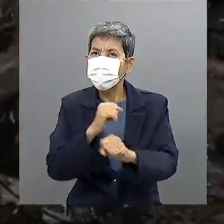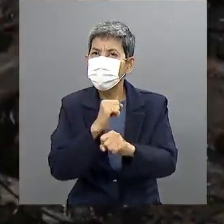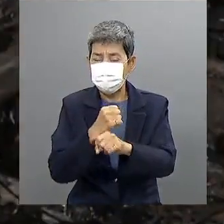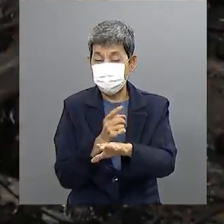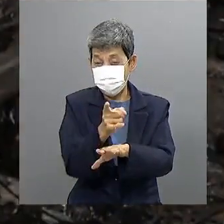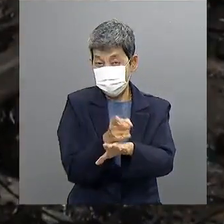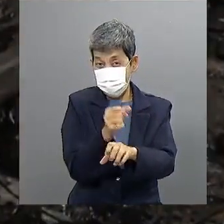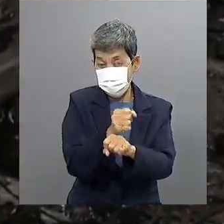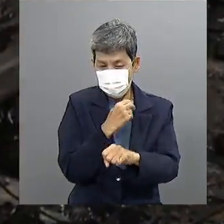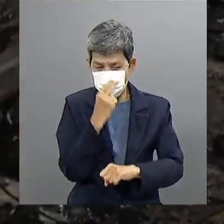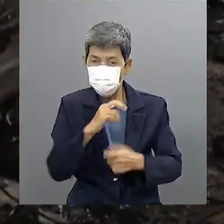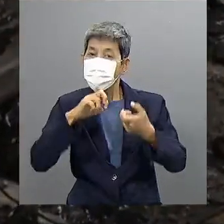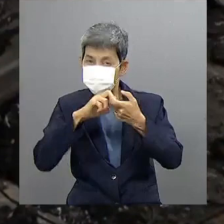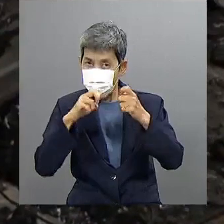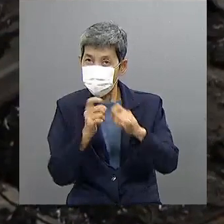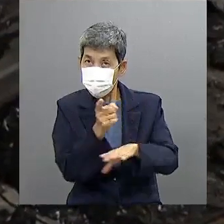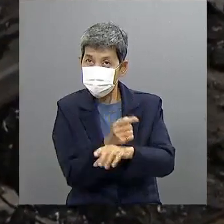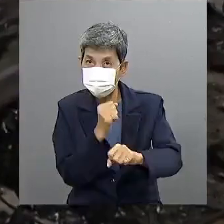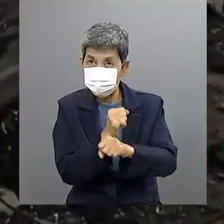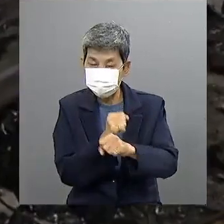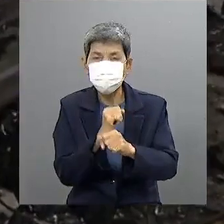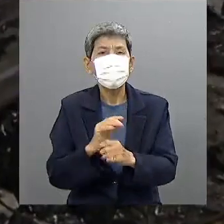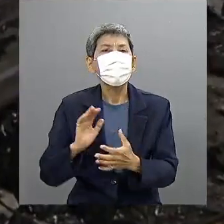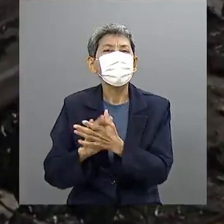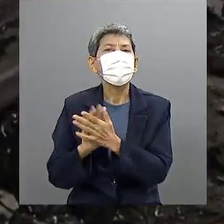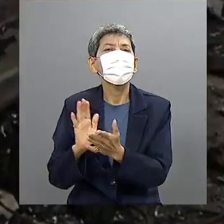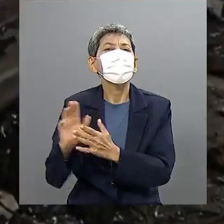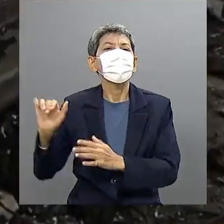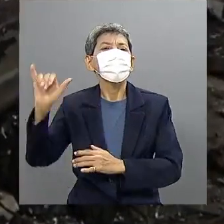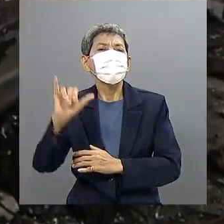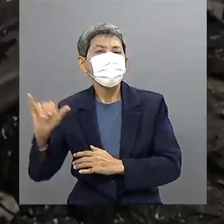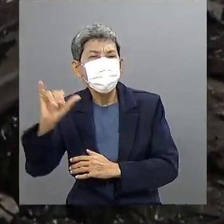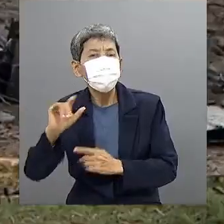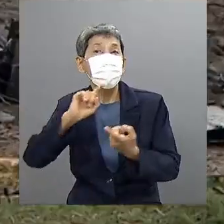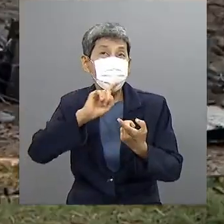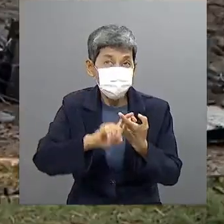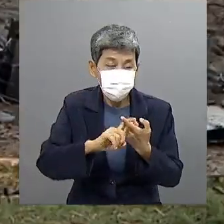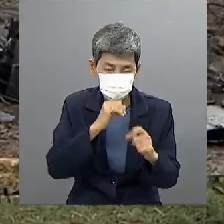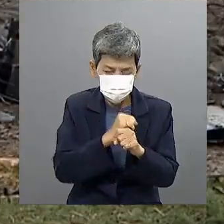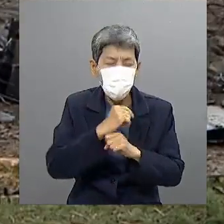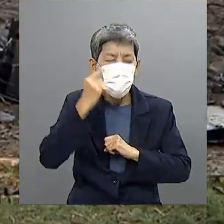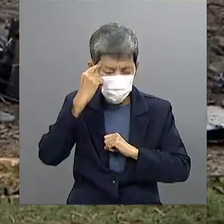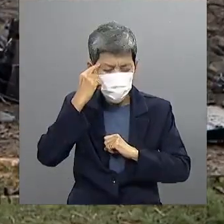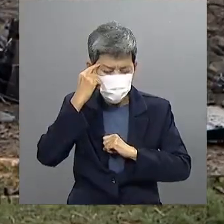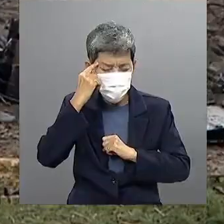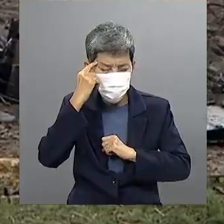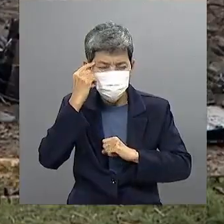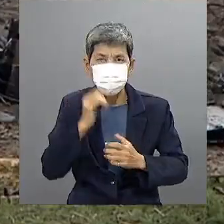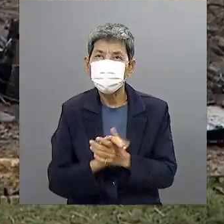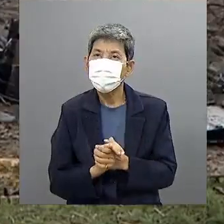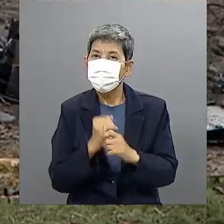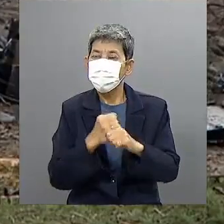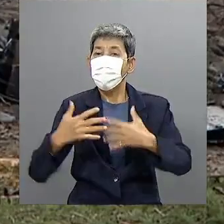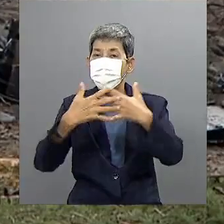องว่าปัญหานี้คือสิ่งที่ชาติตะวันตกแล้วอาจจะรวมถึงรัสเซียด้วยทราบดีอยู่แล้วนะคะโดยเฉพาะสหรัฐอเมริกา